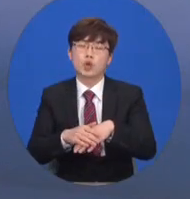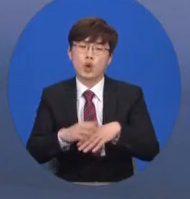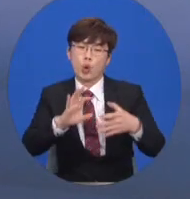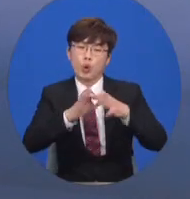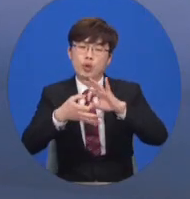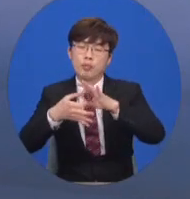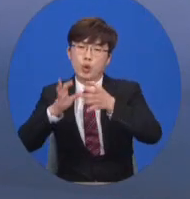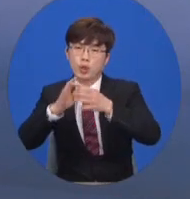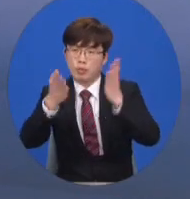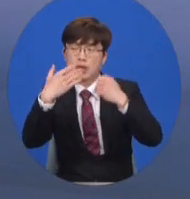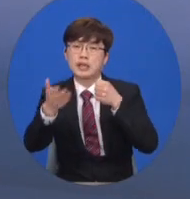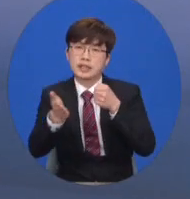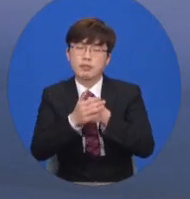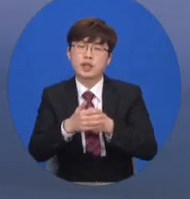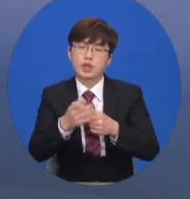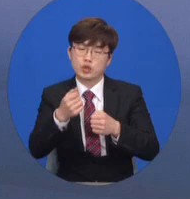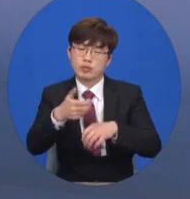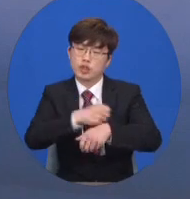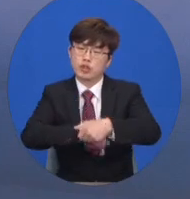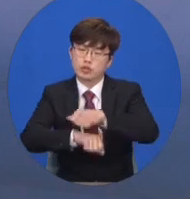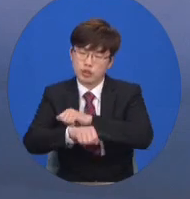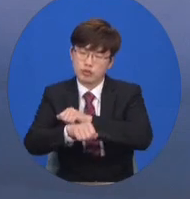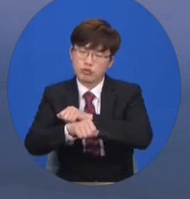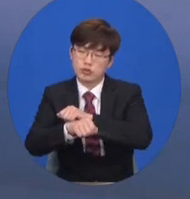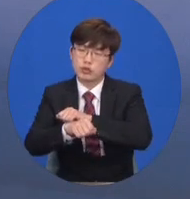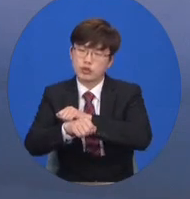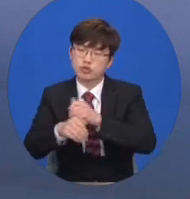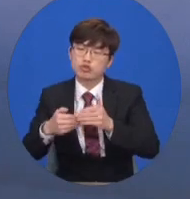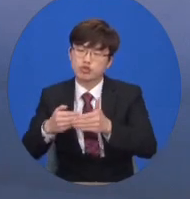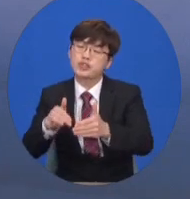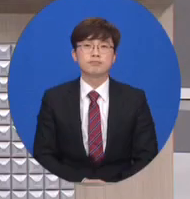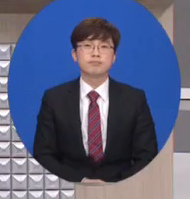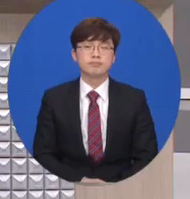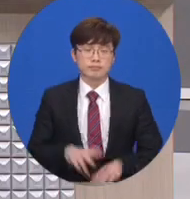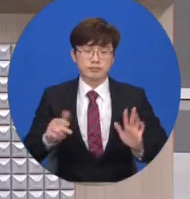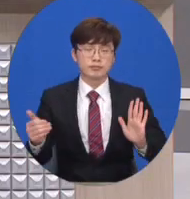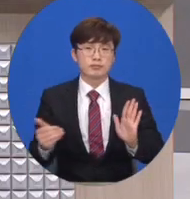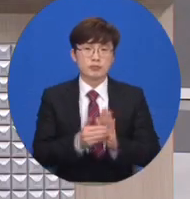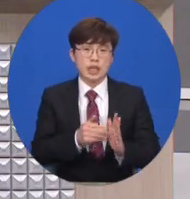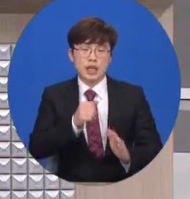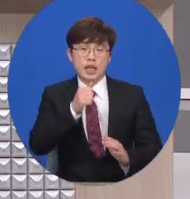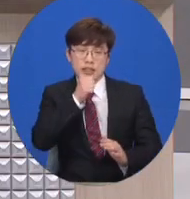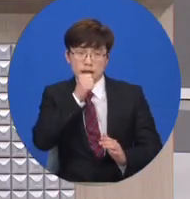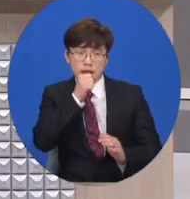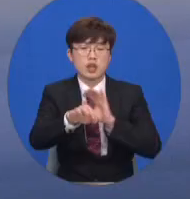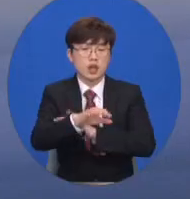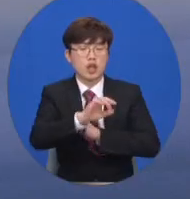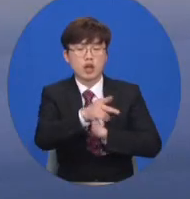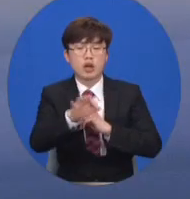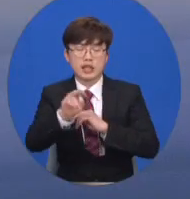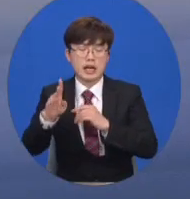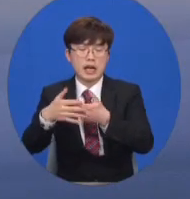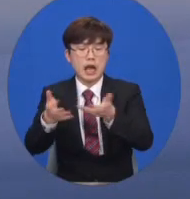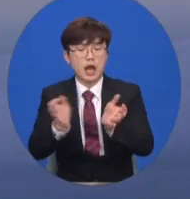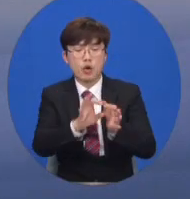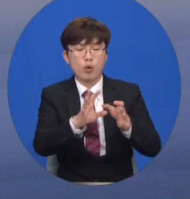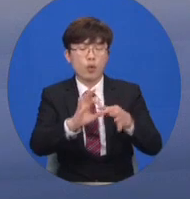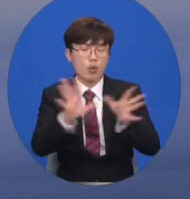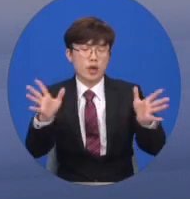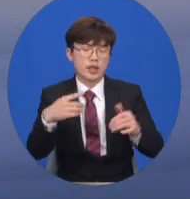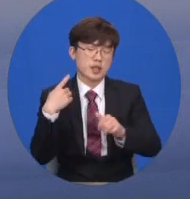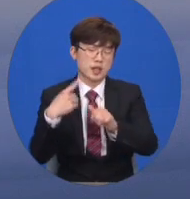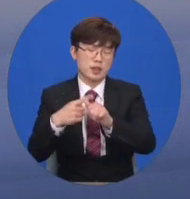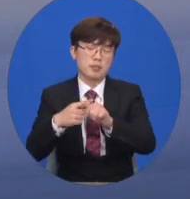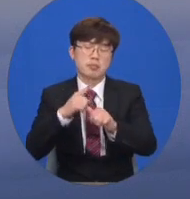이중배 후보는 뷰티와 의료 교육을 통한 국제도시 건설을 내걸었고 락 후보는 역사를 소재로 한 관광 인프라를